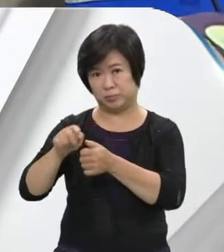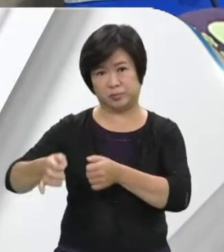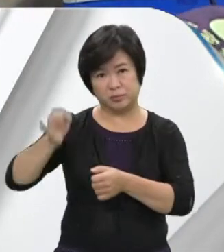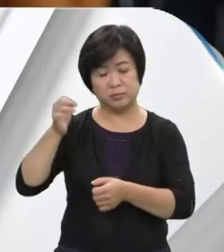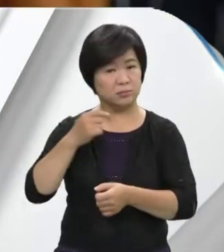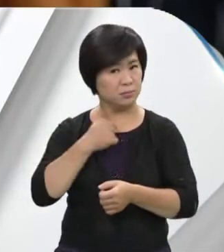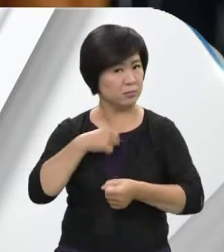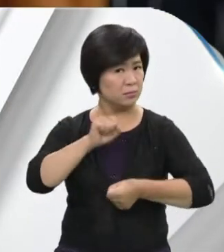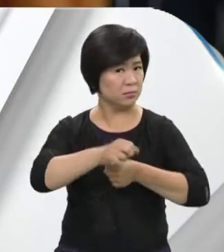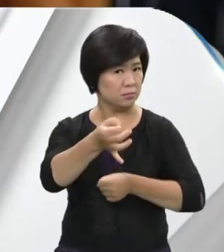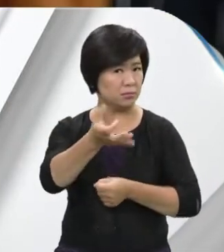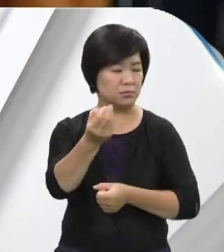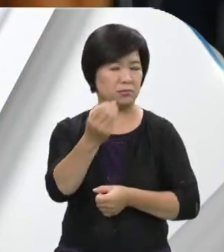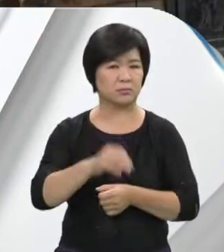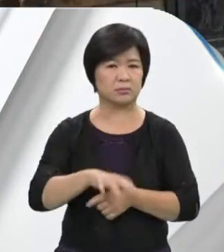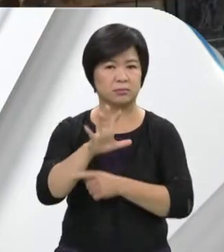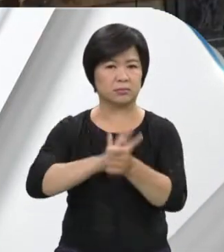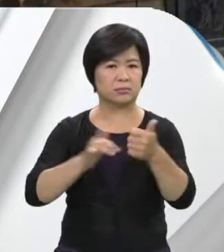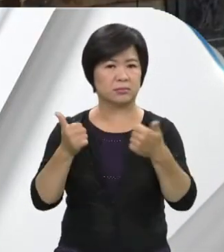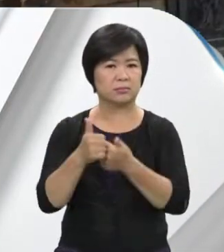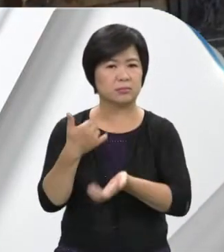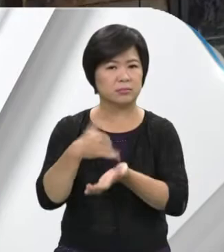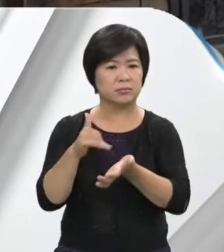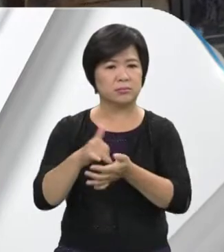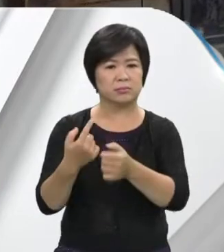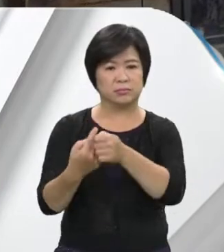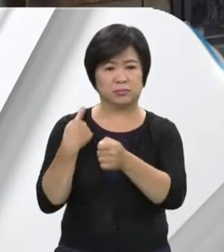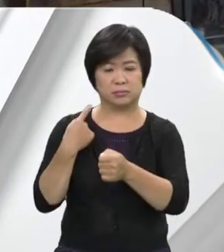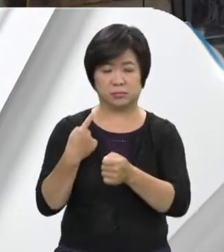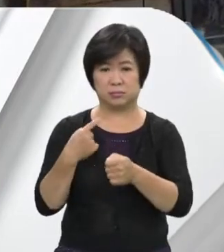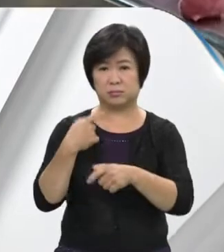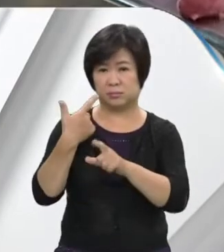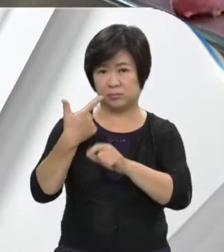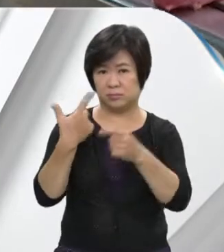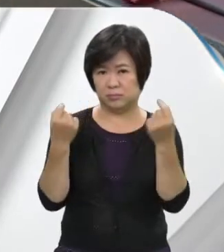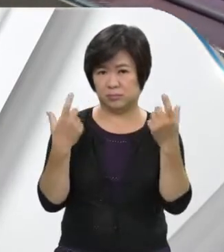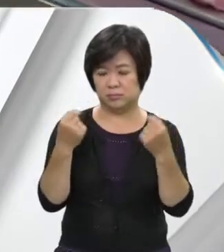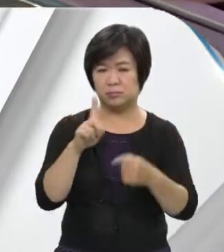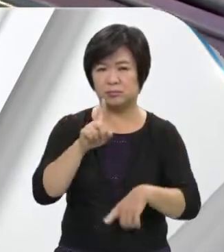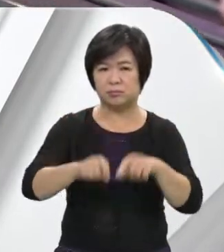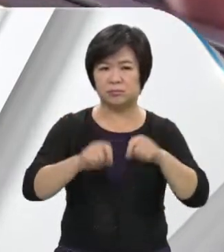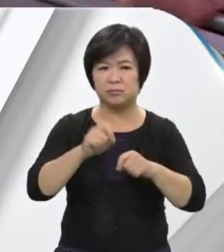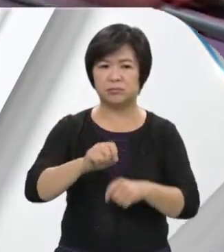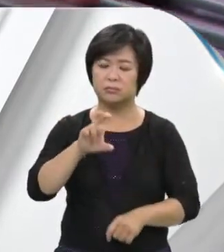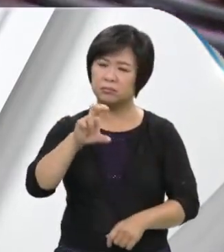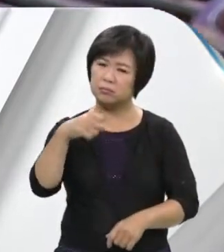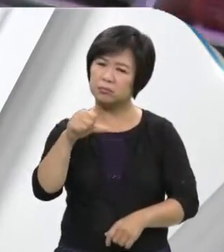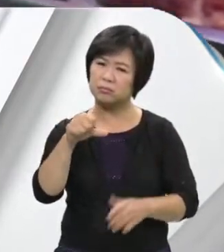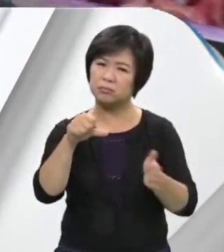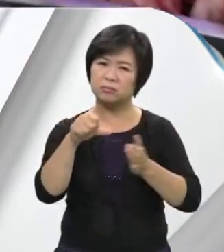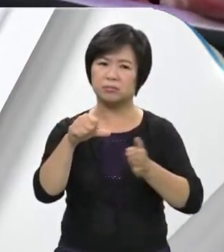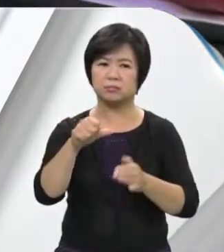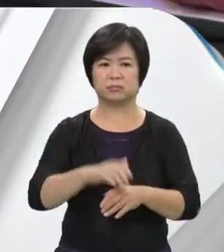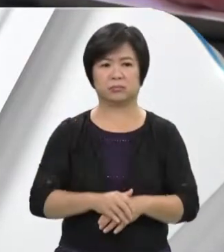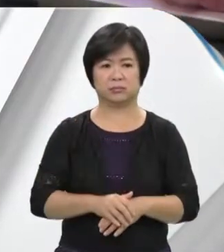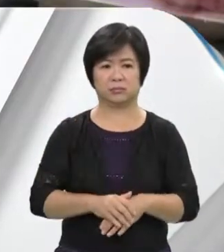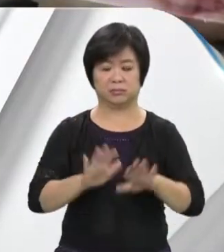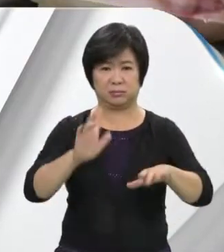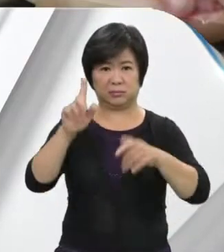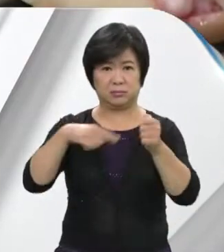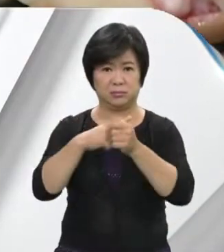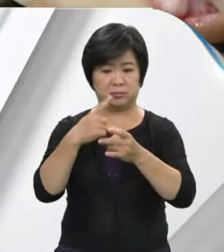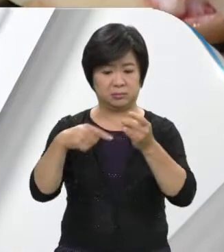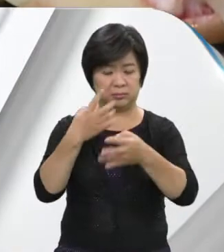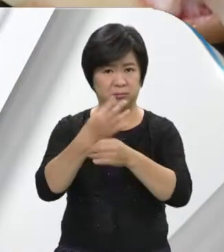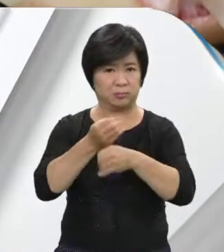没有涨。 就农委会统计，去年同期猪肉价是大约是一公斤75元上下，但是今年15日节